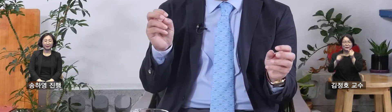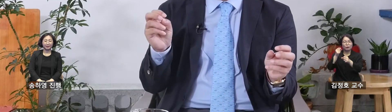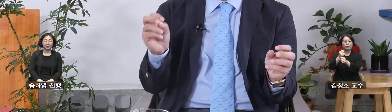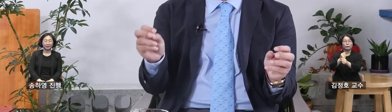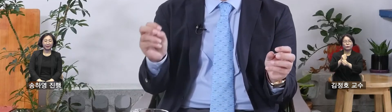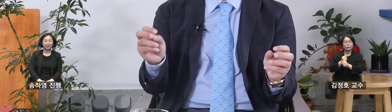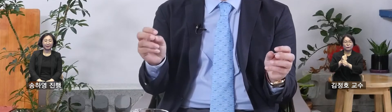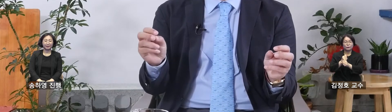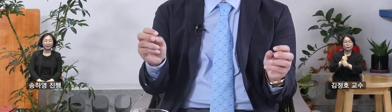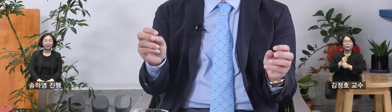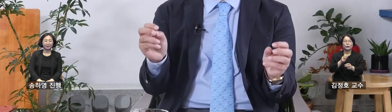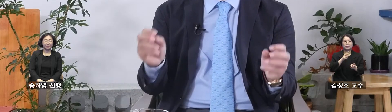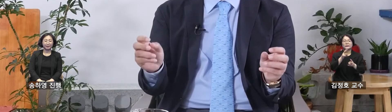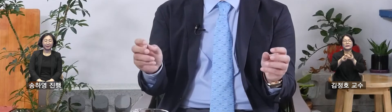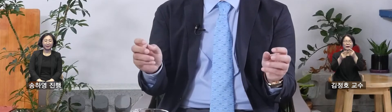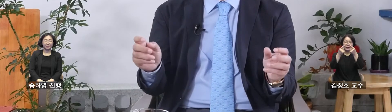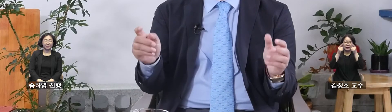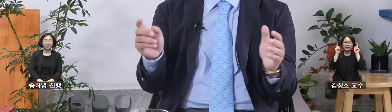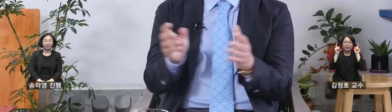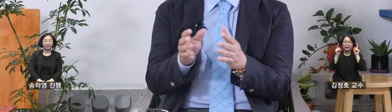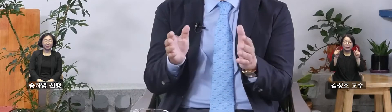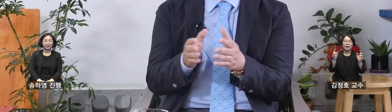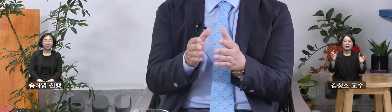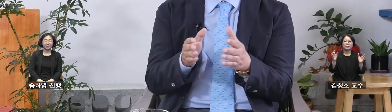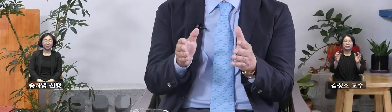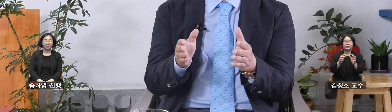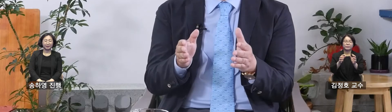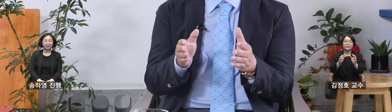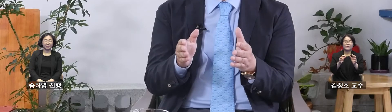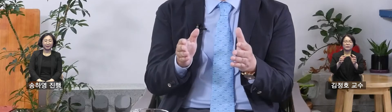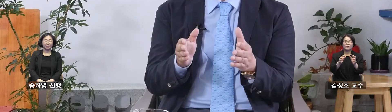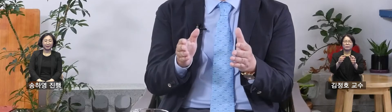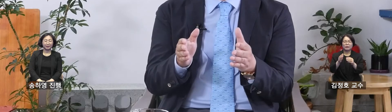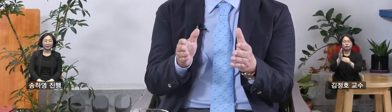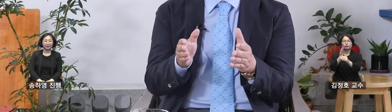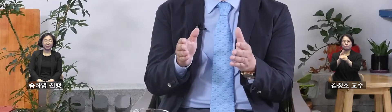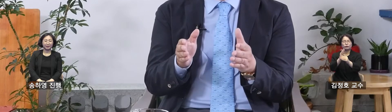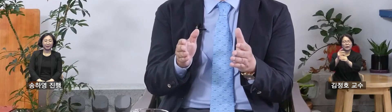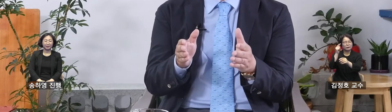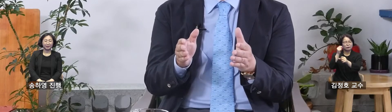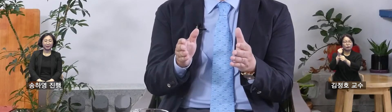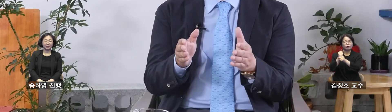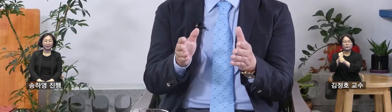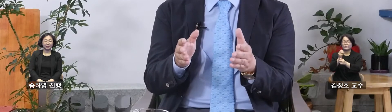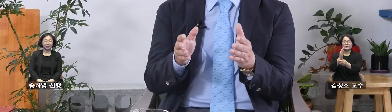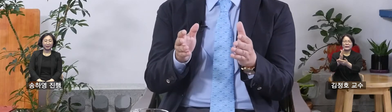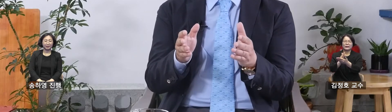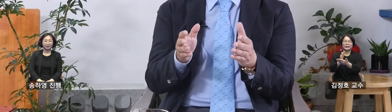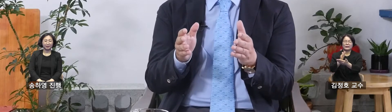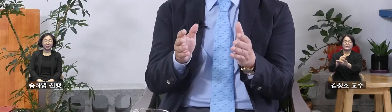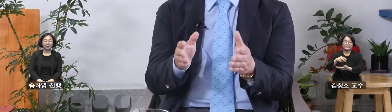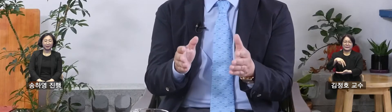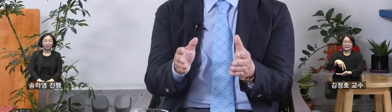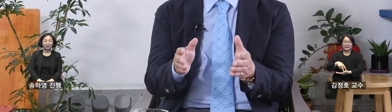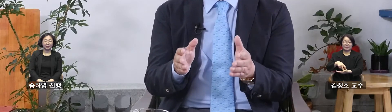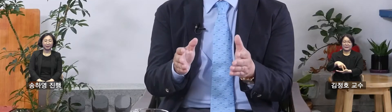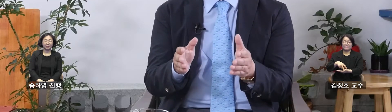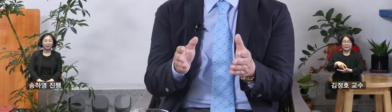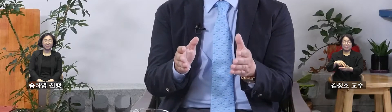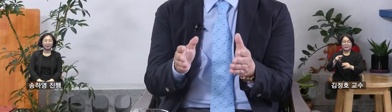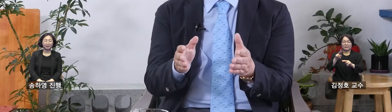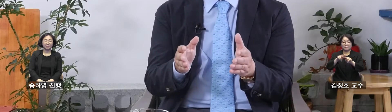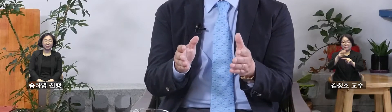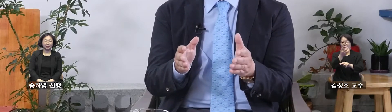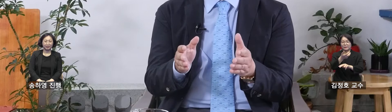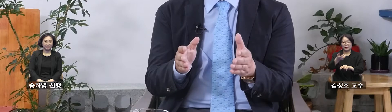아예 산학협력을 통해서 상품화하는 어지중간한 중간 연구는 우리 피해야 된다 이렇게 교수님들 승진을 위해서 논문